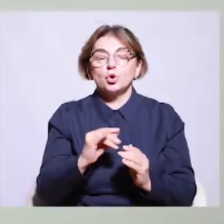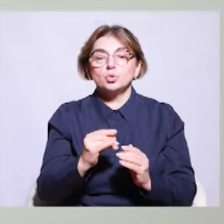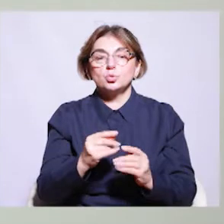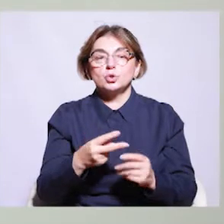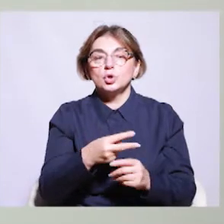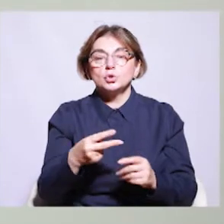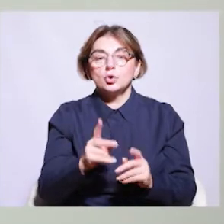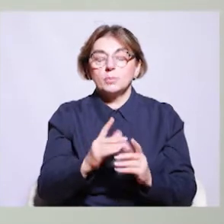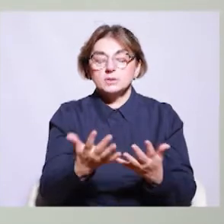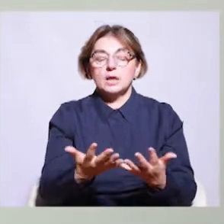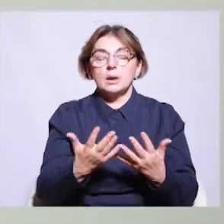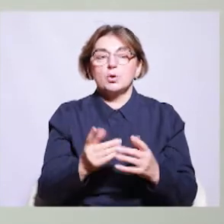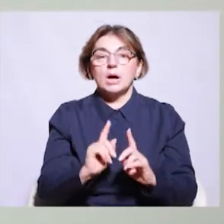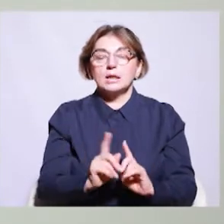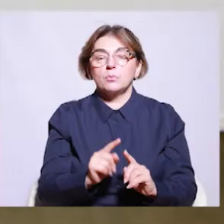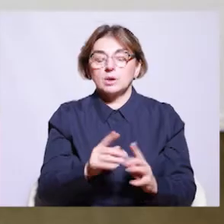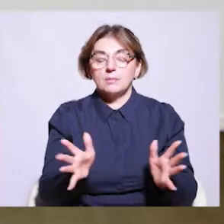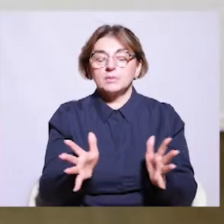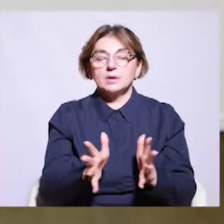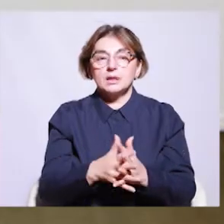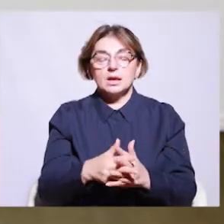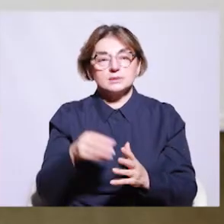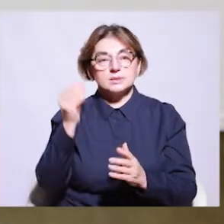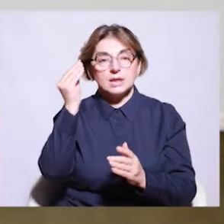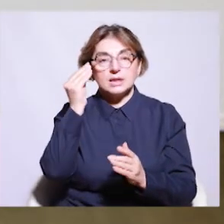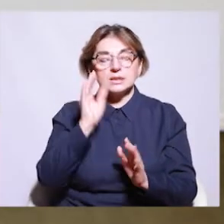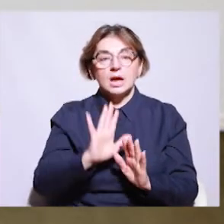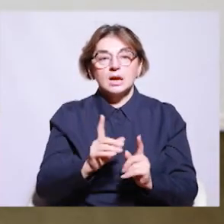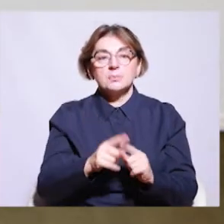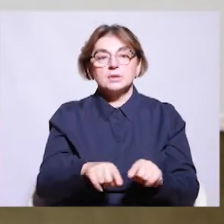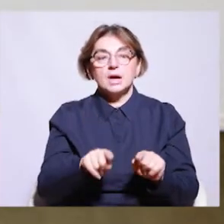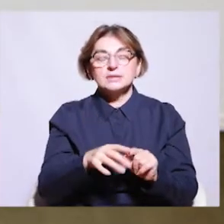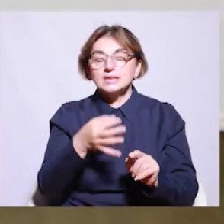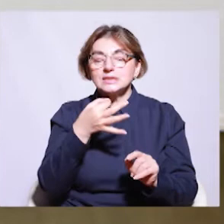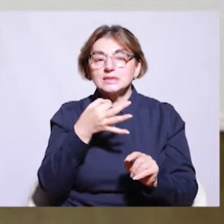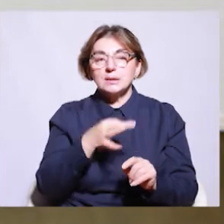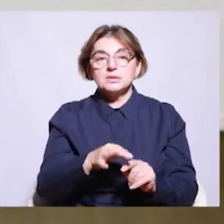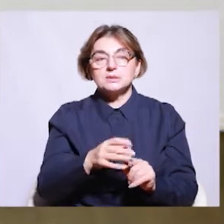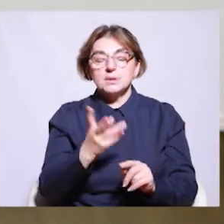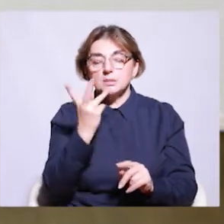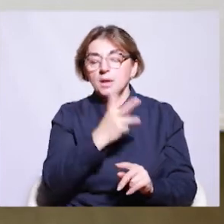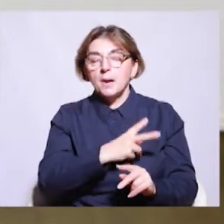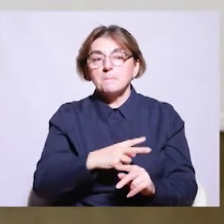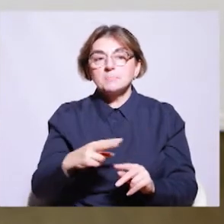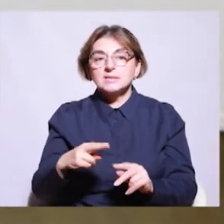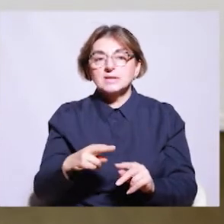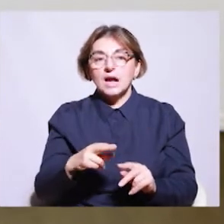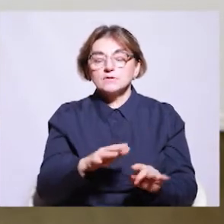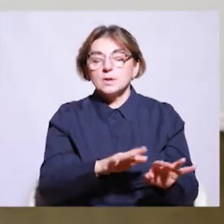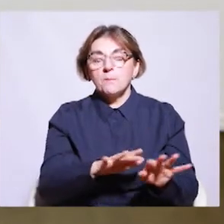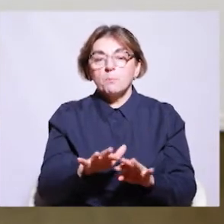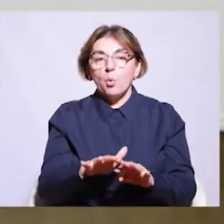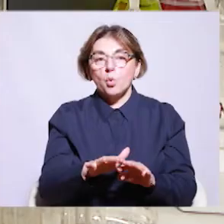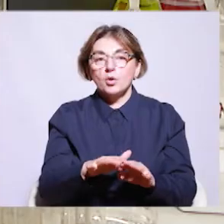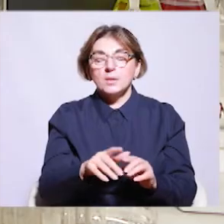გამოხატავს არამხოლოდ აი ამ რეაქციის არს, არამედ გამოხატავს ნებისმიერი მსგავსად მიმდინარე